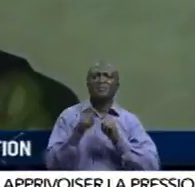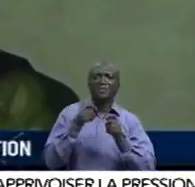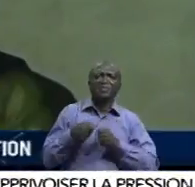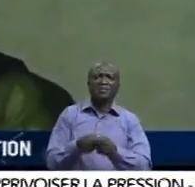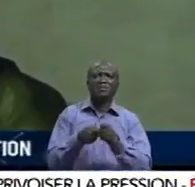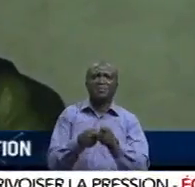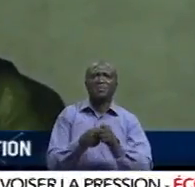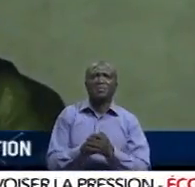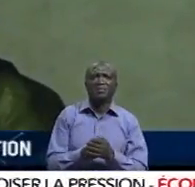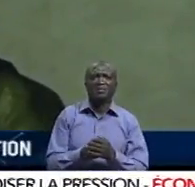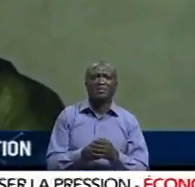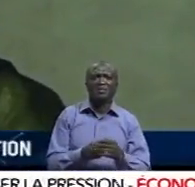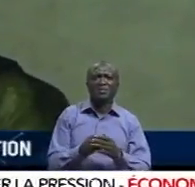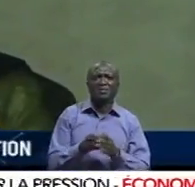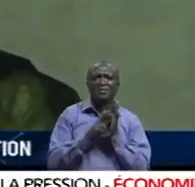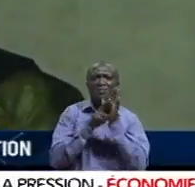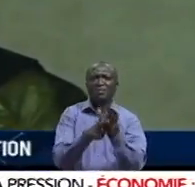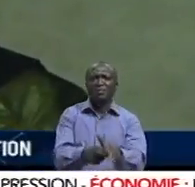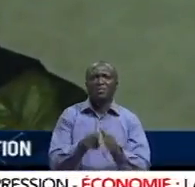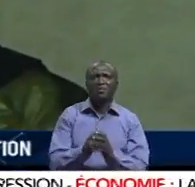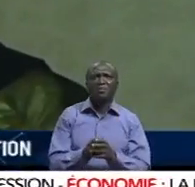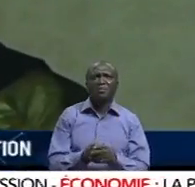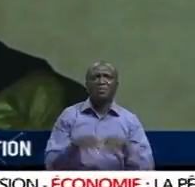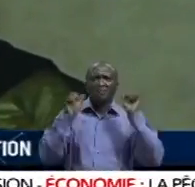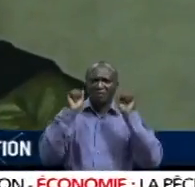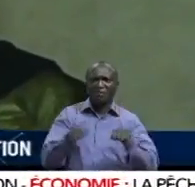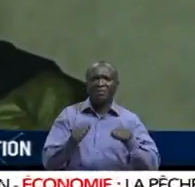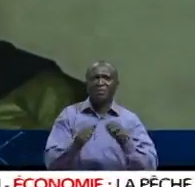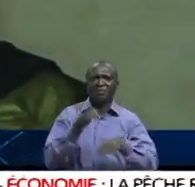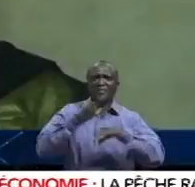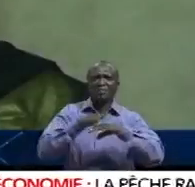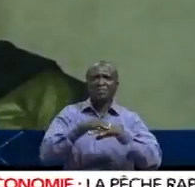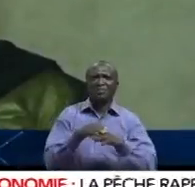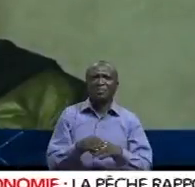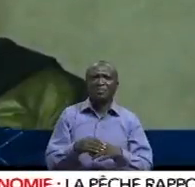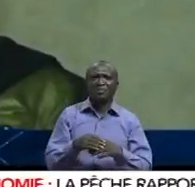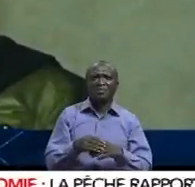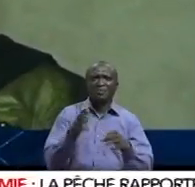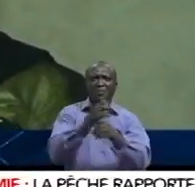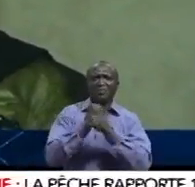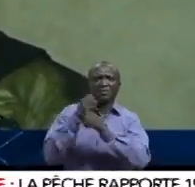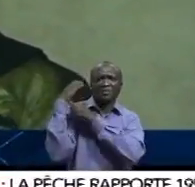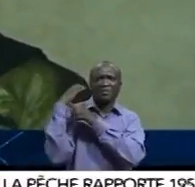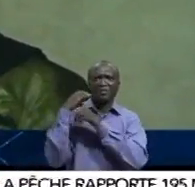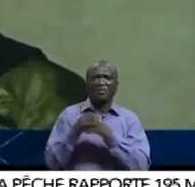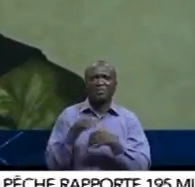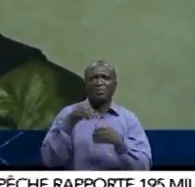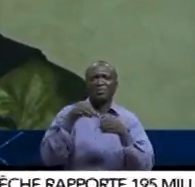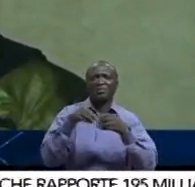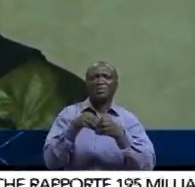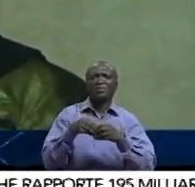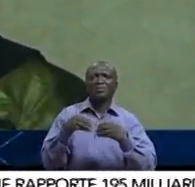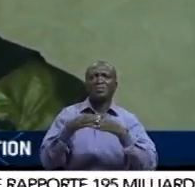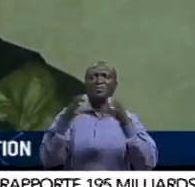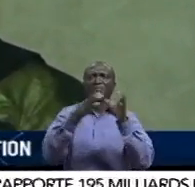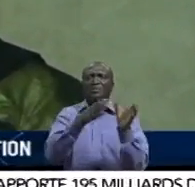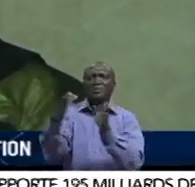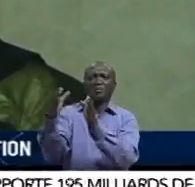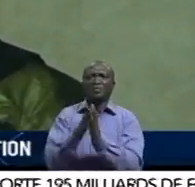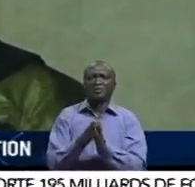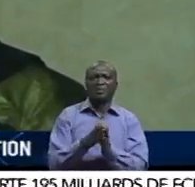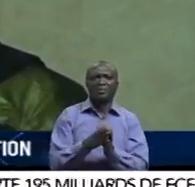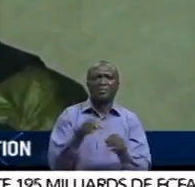en train de tenir l'atelier de renforcement des capacités sur le genre sur la prise en compte du gens surtout dans le cadre du plan d'action du pracas